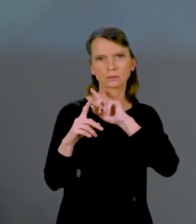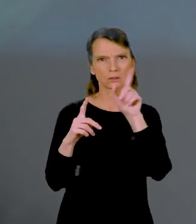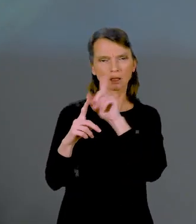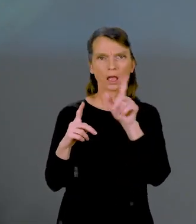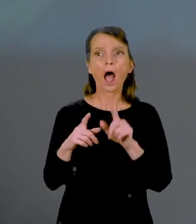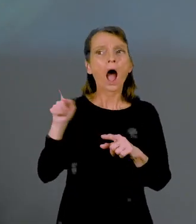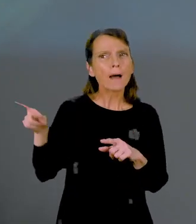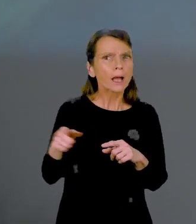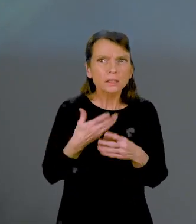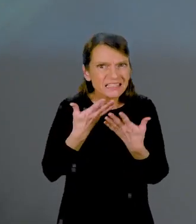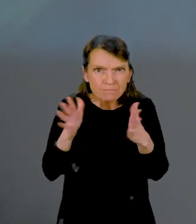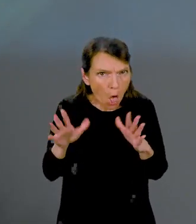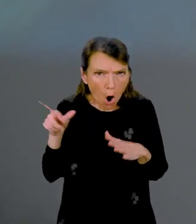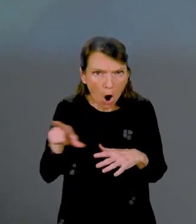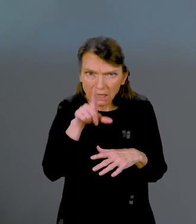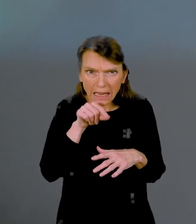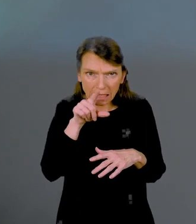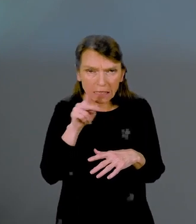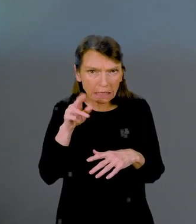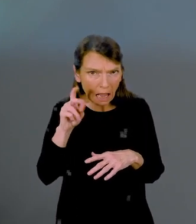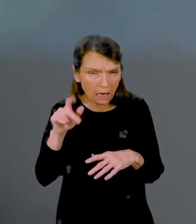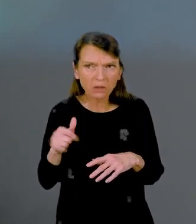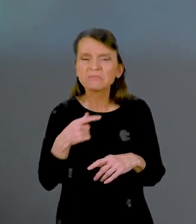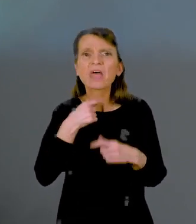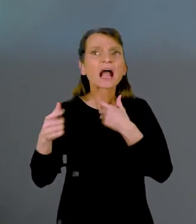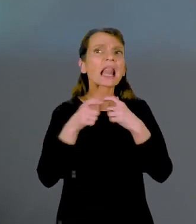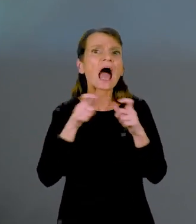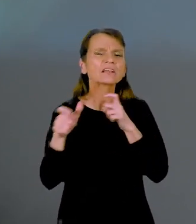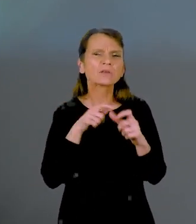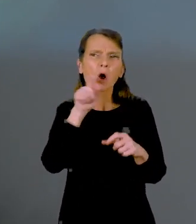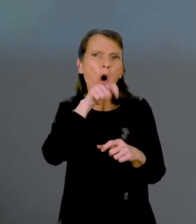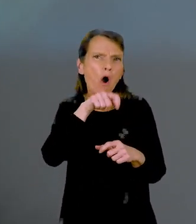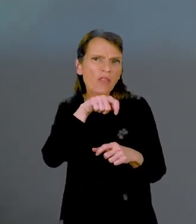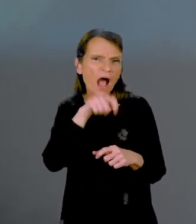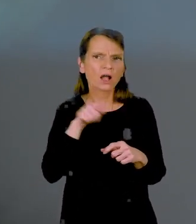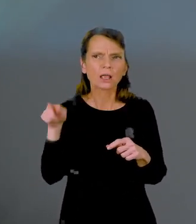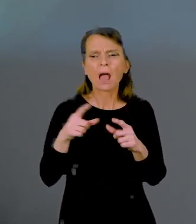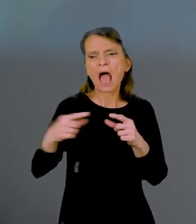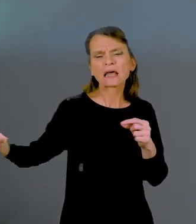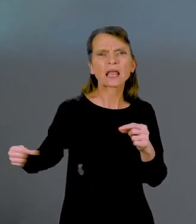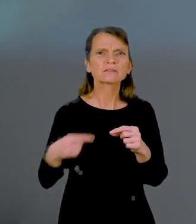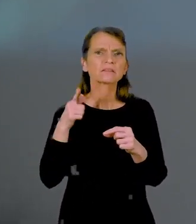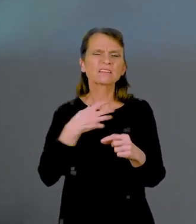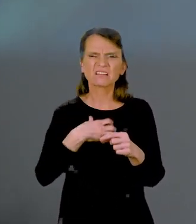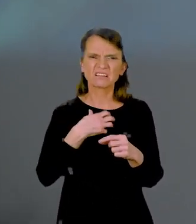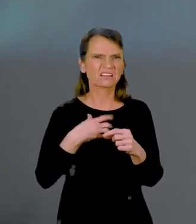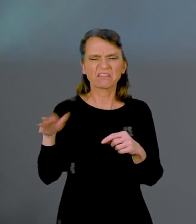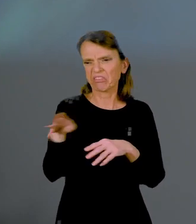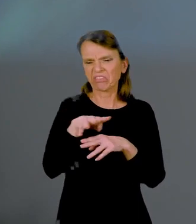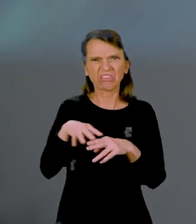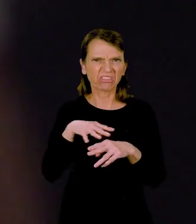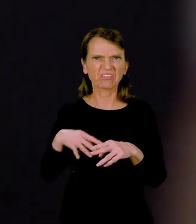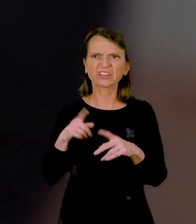srake sploh krakajo? Na ves glas kokodakajo. Dolgi repki in kazi stas se vleče za njimi, ko slab